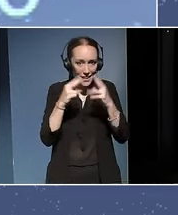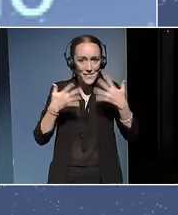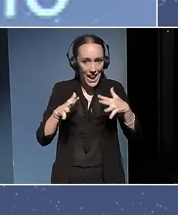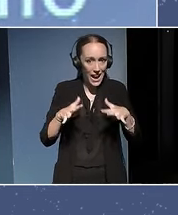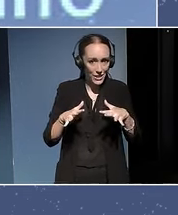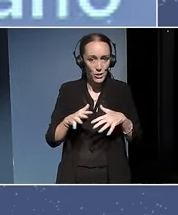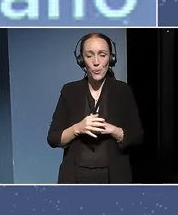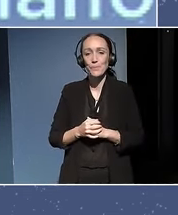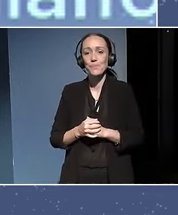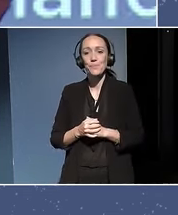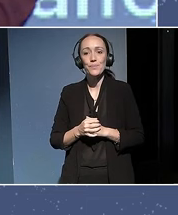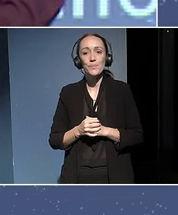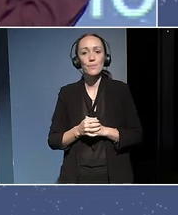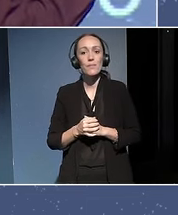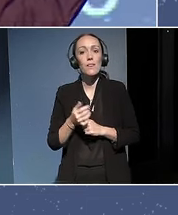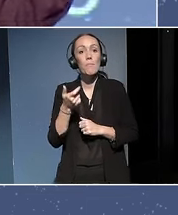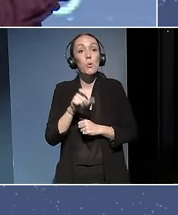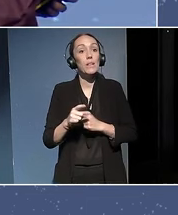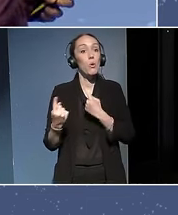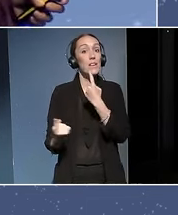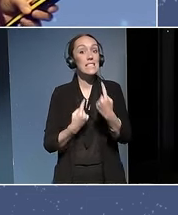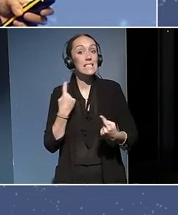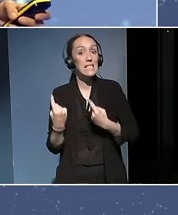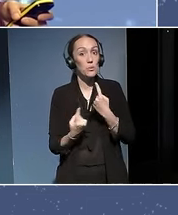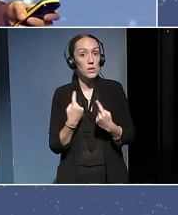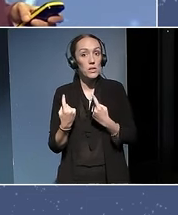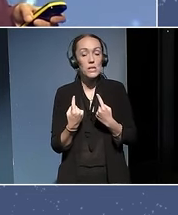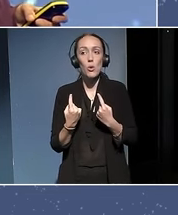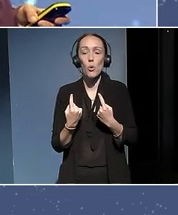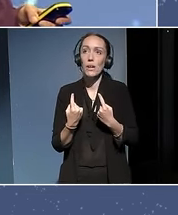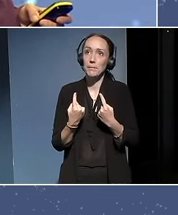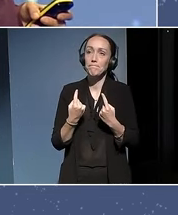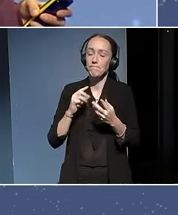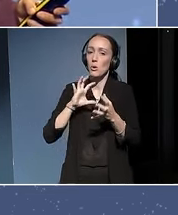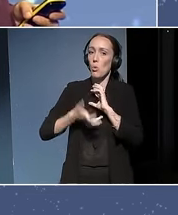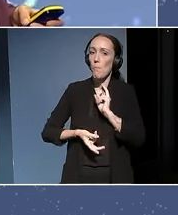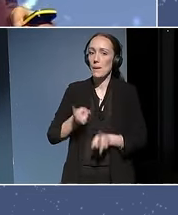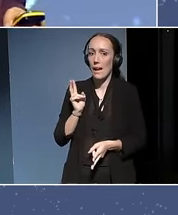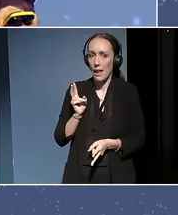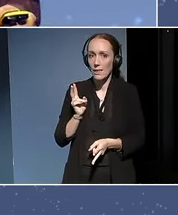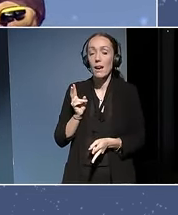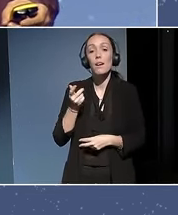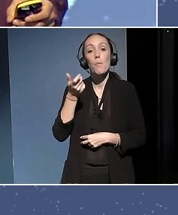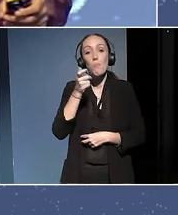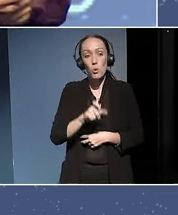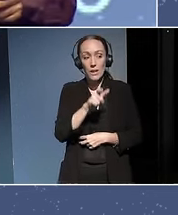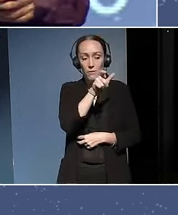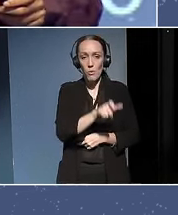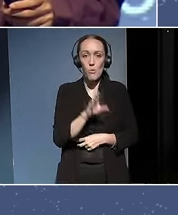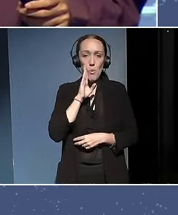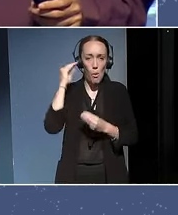ehm perché la situazione in realtà è più complicata perché questo beduino